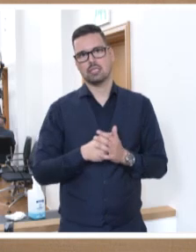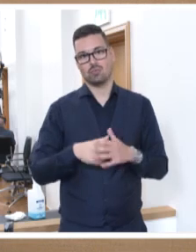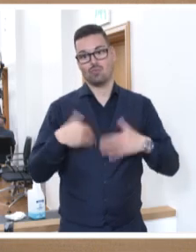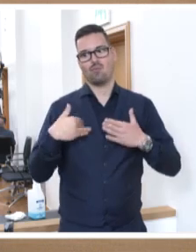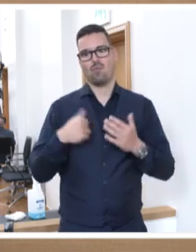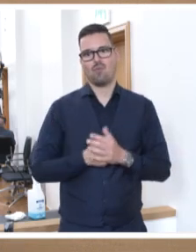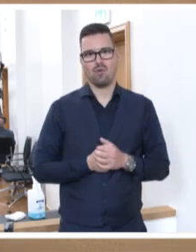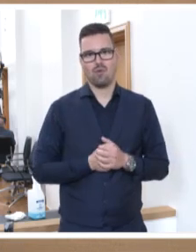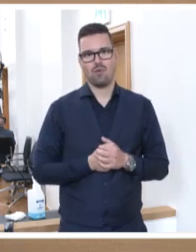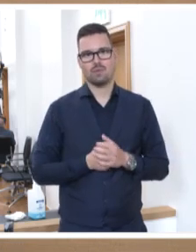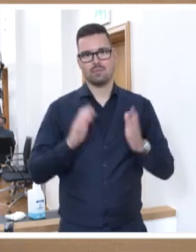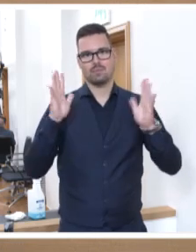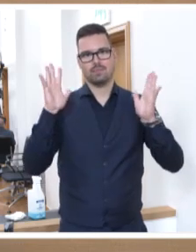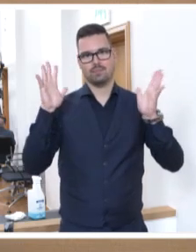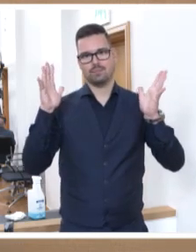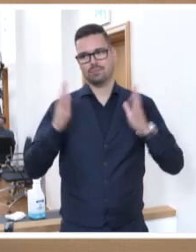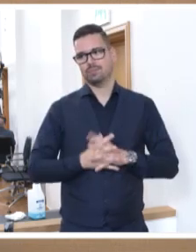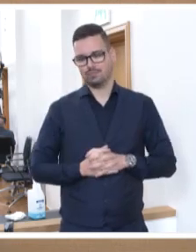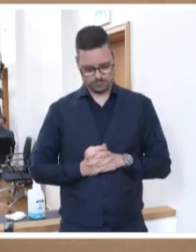Freude.